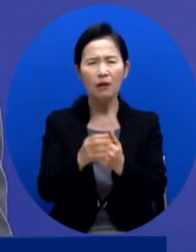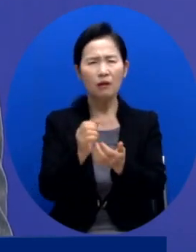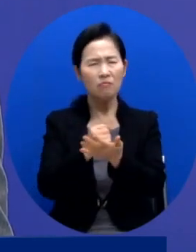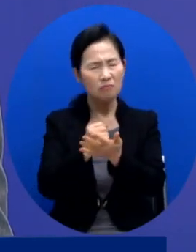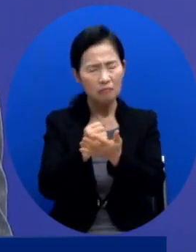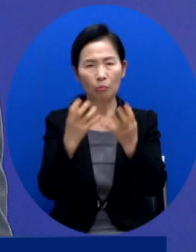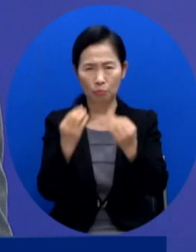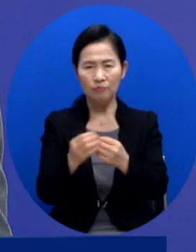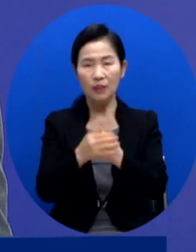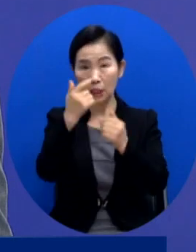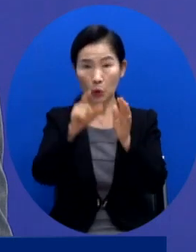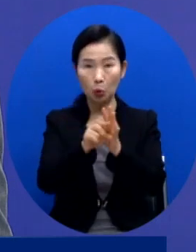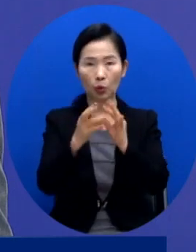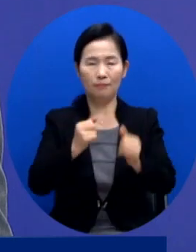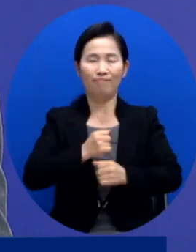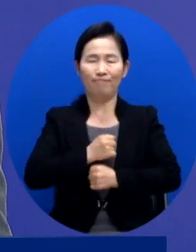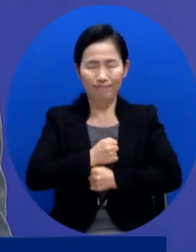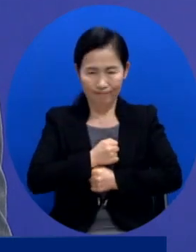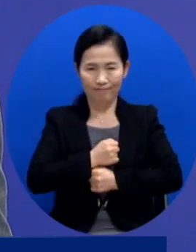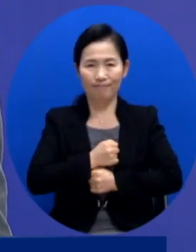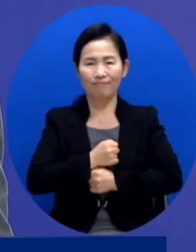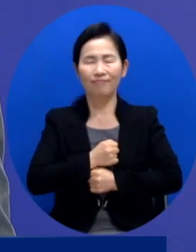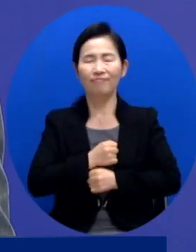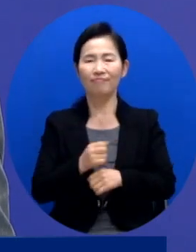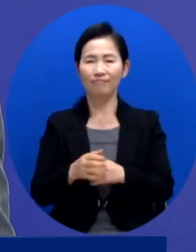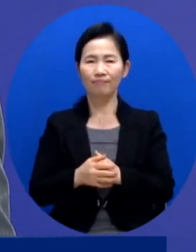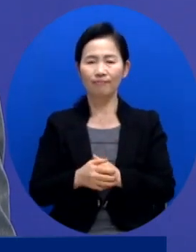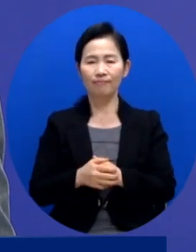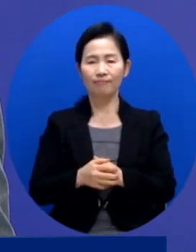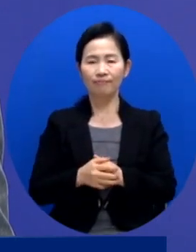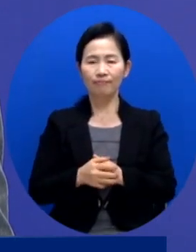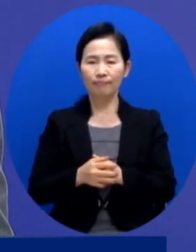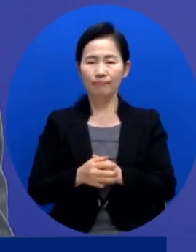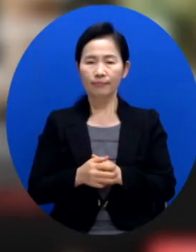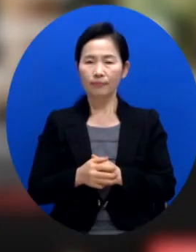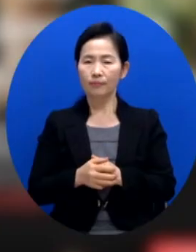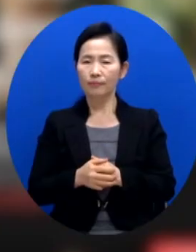기독교인이라면 경각심을 가질 필요가 있어 보입니다. 장현수 기자가 전해드립니다.